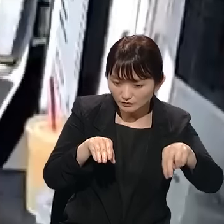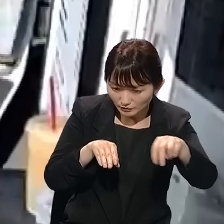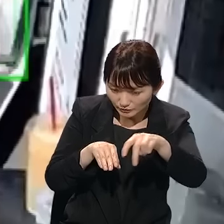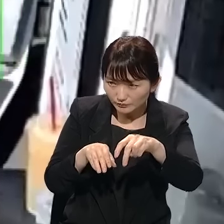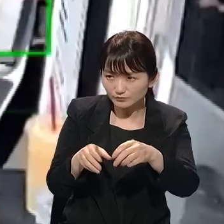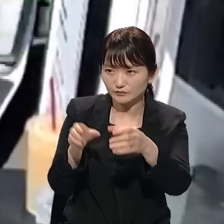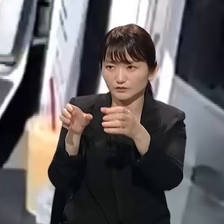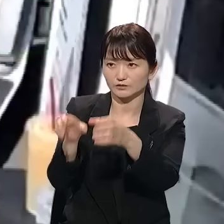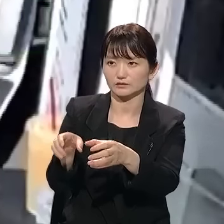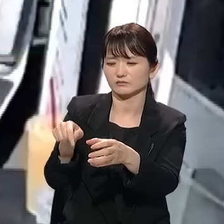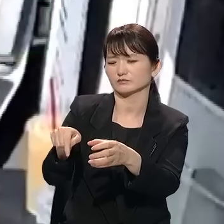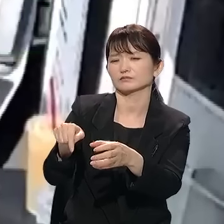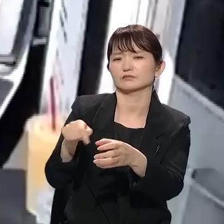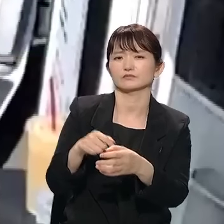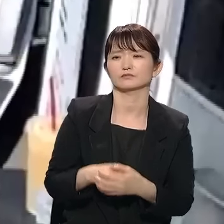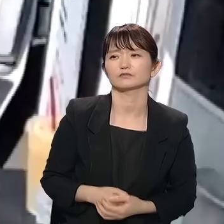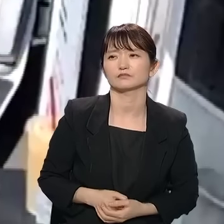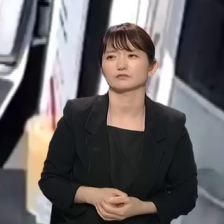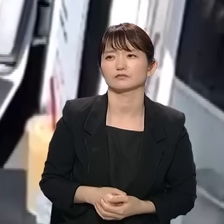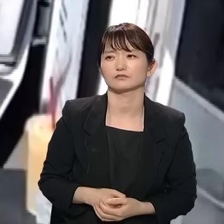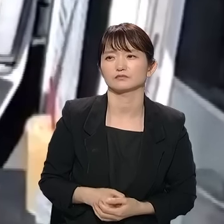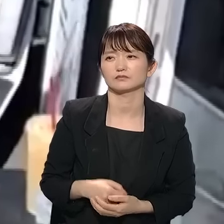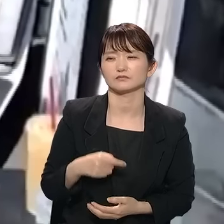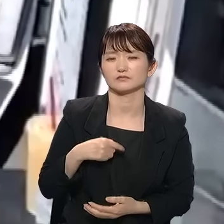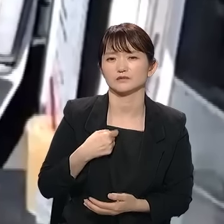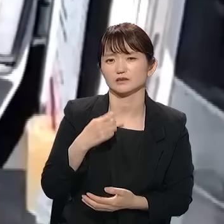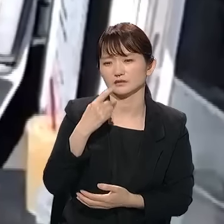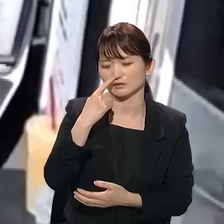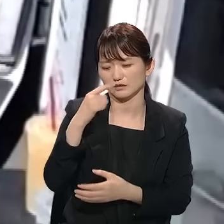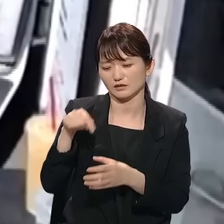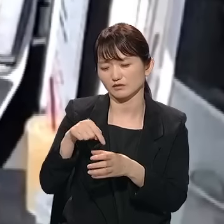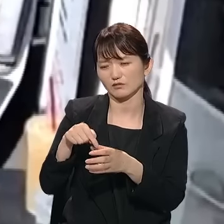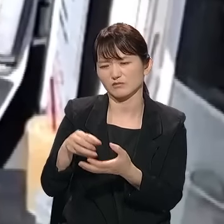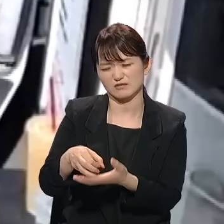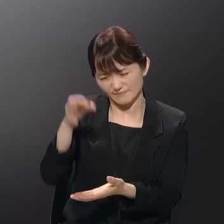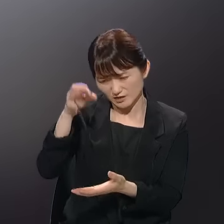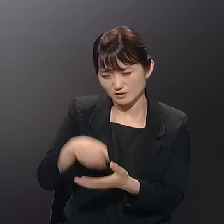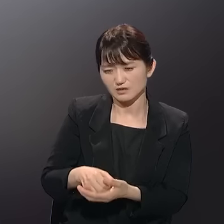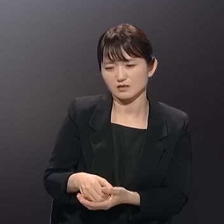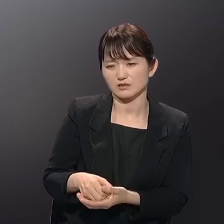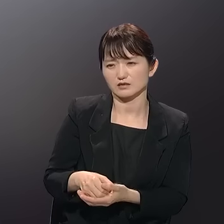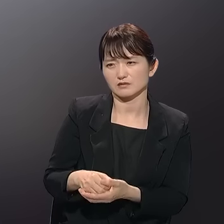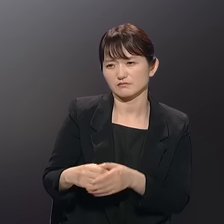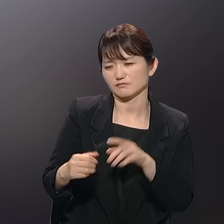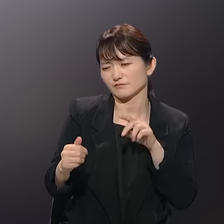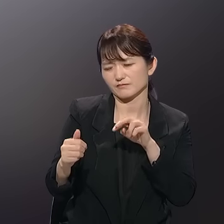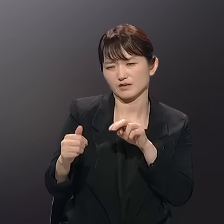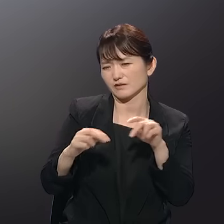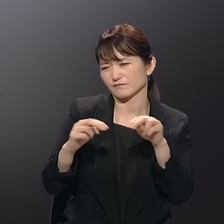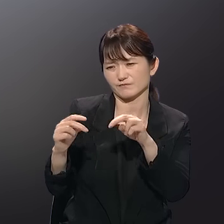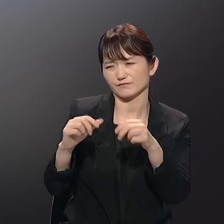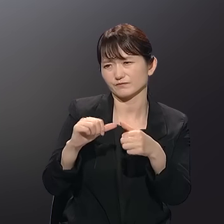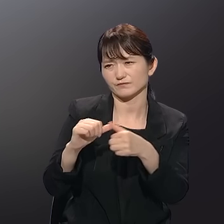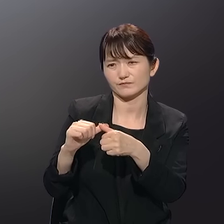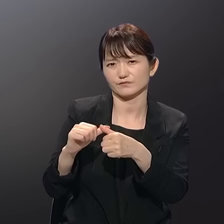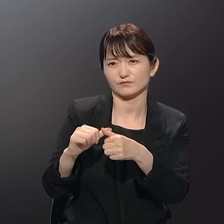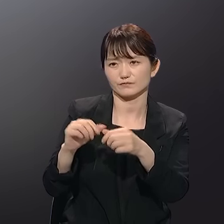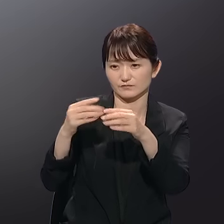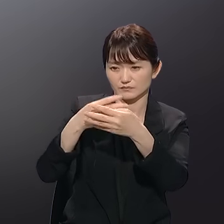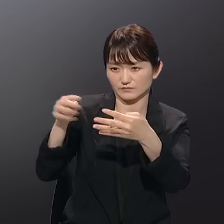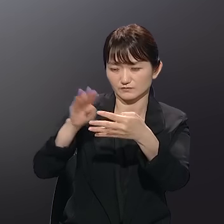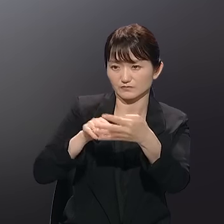올려놓습니다. 알고 보니 자신이 산 커피가 비싸다고 직원에게 따지고 있는 거였는데요. 메뉴판에 가격도 다 적혀